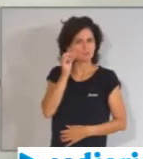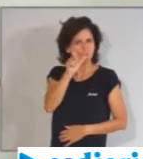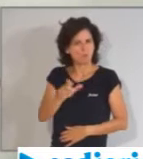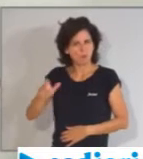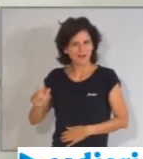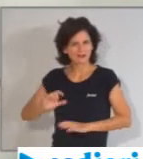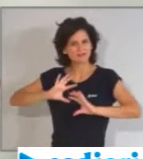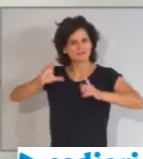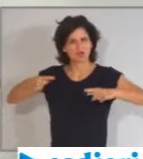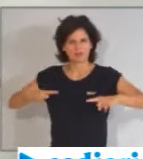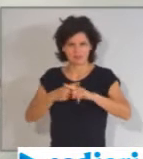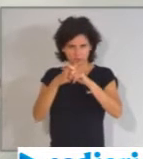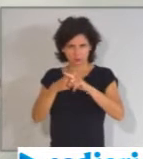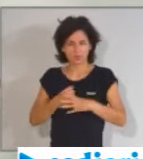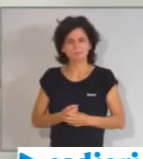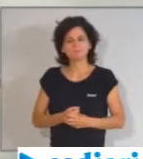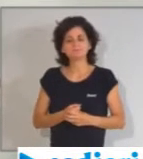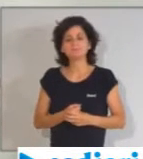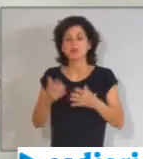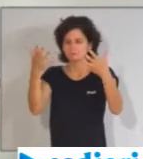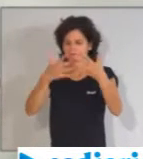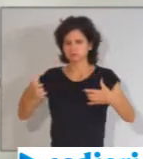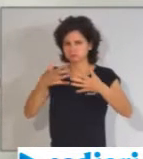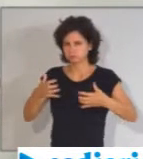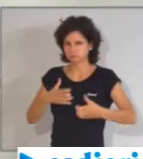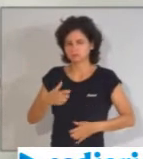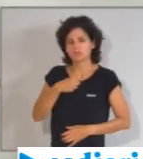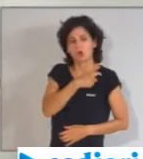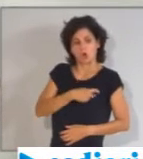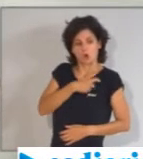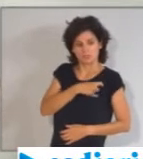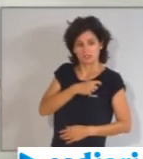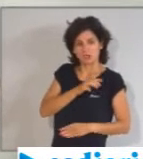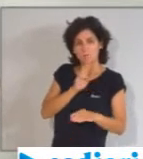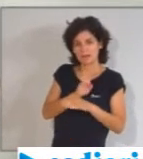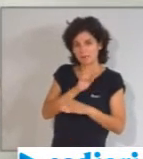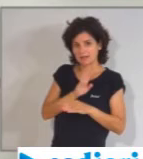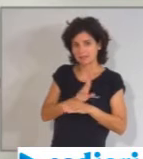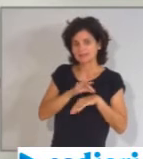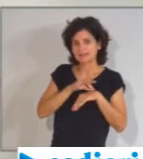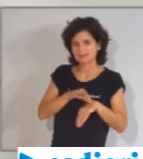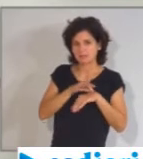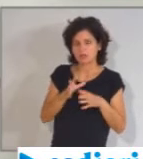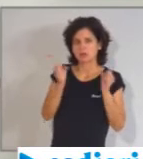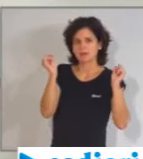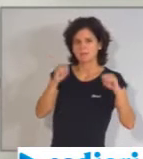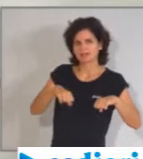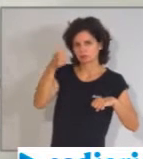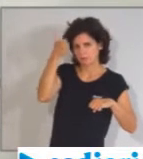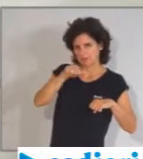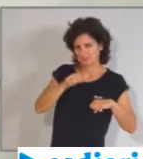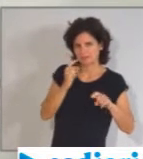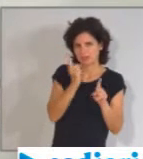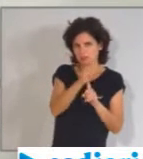naix del document elaborat pel grup de treball constituït a la Comissió de Seguiment del Pacte Valencià contra la Violència de Gènere i Masclista, al que també s'han